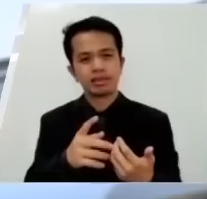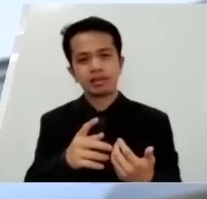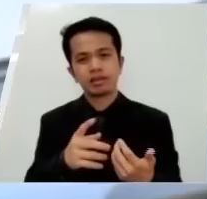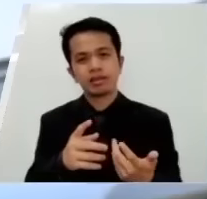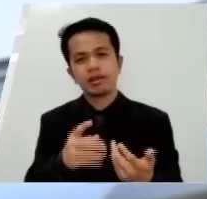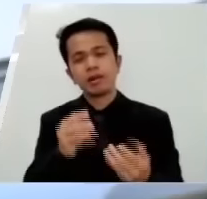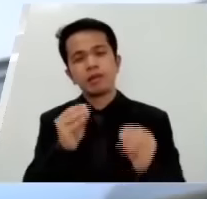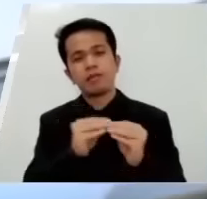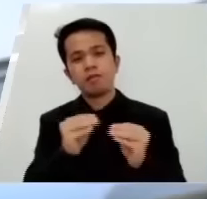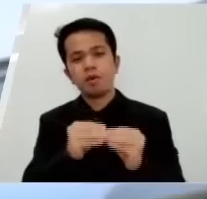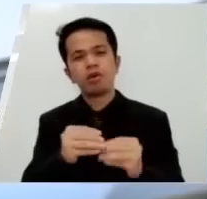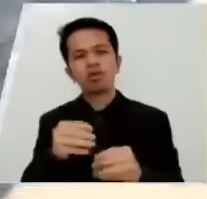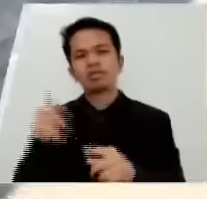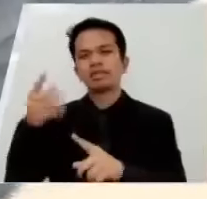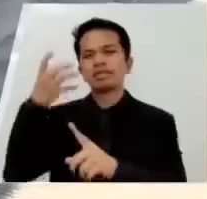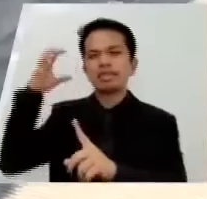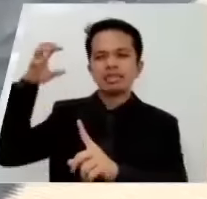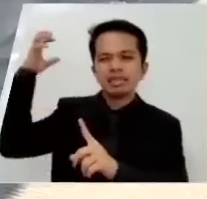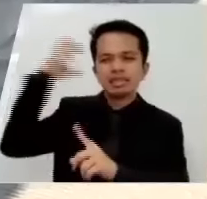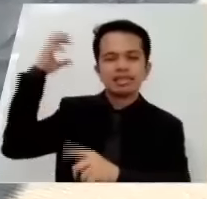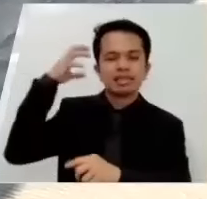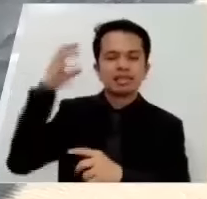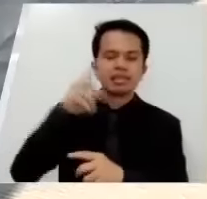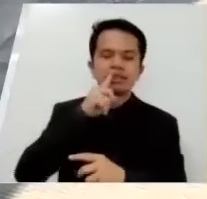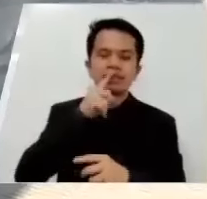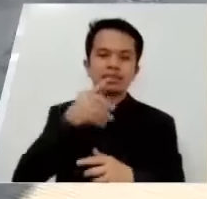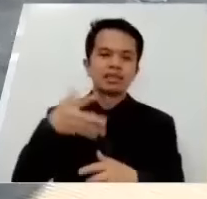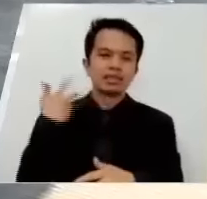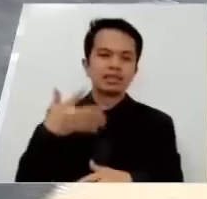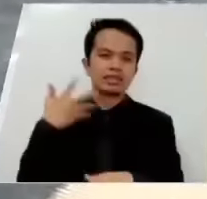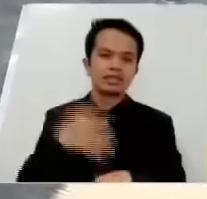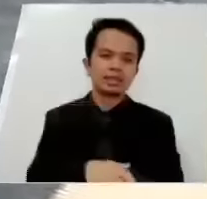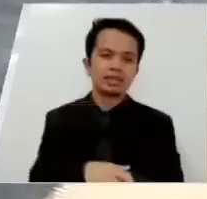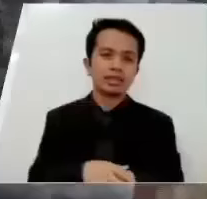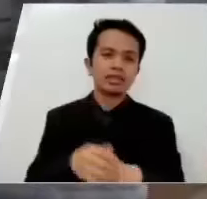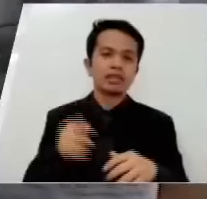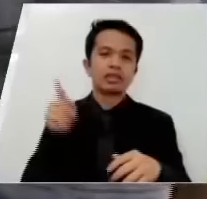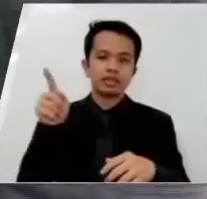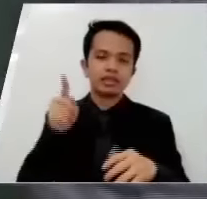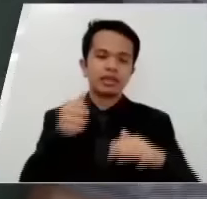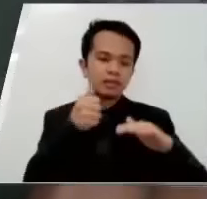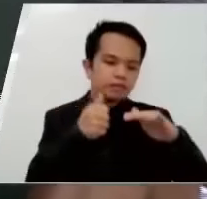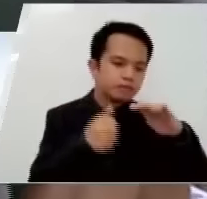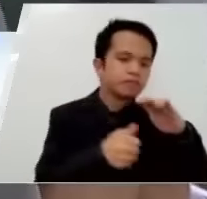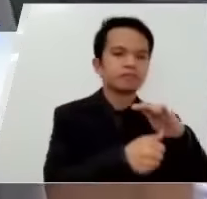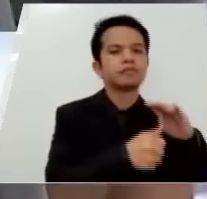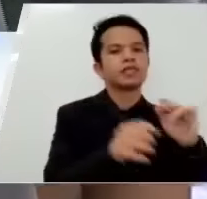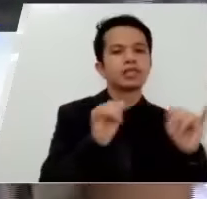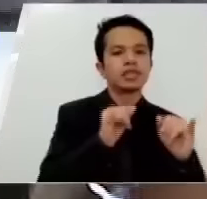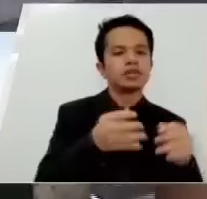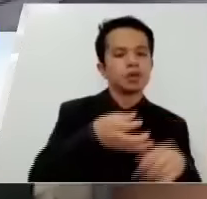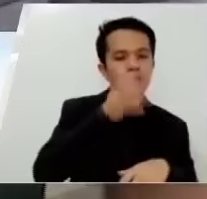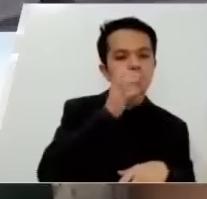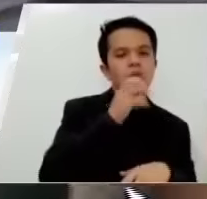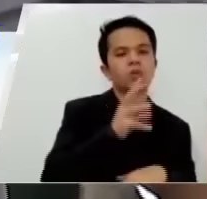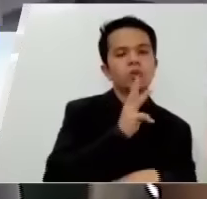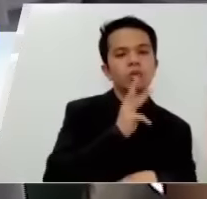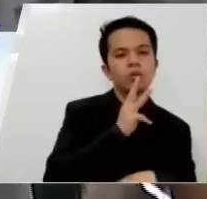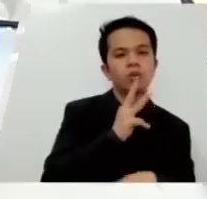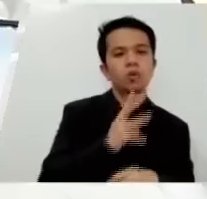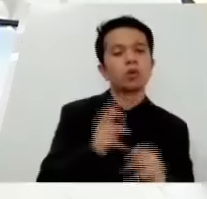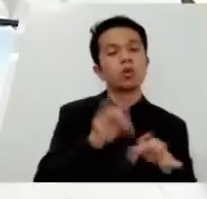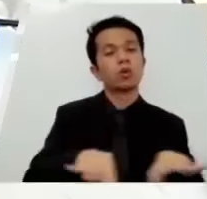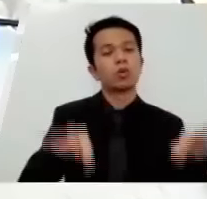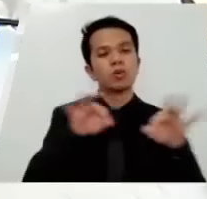ano, araw, sikat ng araw. Lumililim naman daw siya kung may pagkakataon at mas maraming tubig ang iniinom. Kailangan lang magtiis